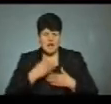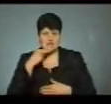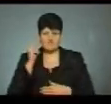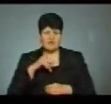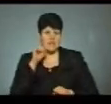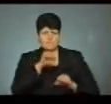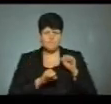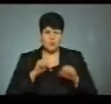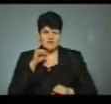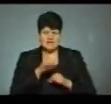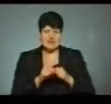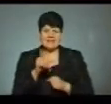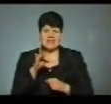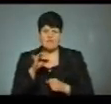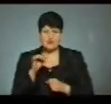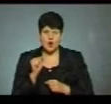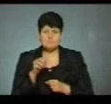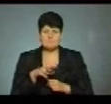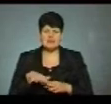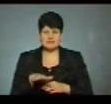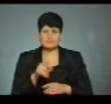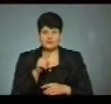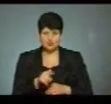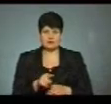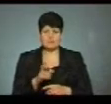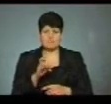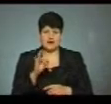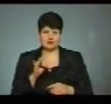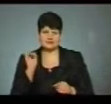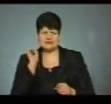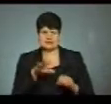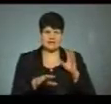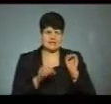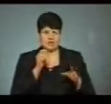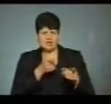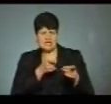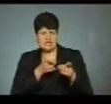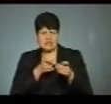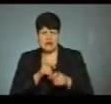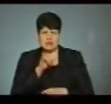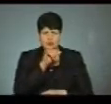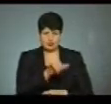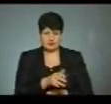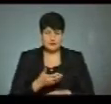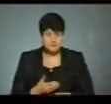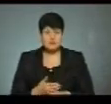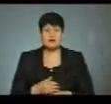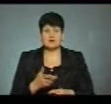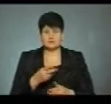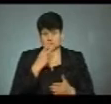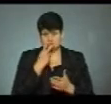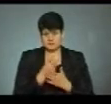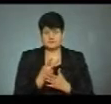побитті євромайданівців. Тоді силовики Беркуту закидали їх гранатами та стріляли у них з рушниць. Хроніку